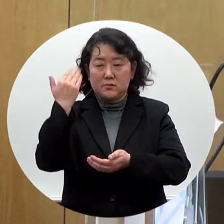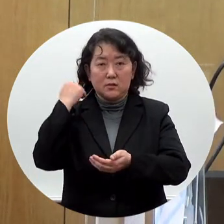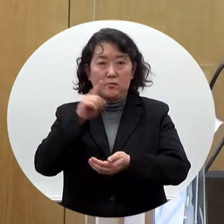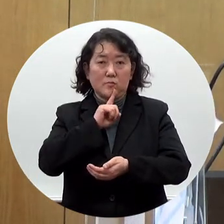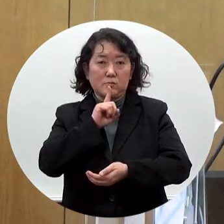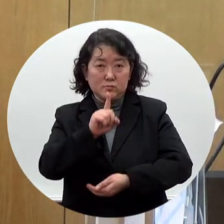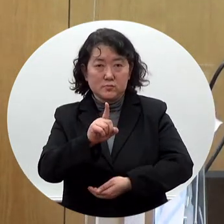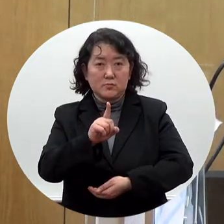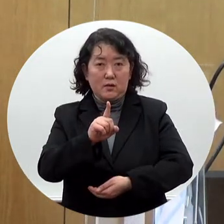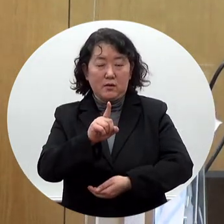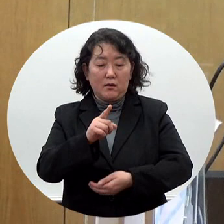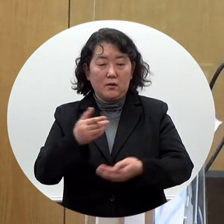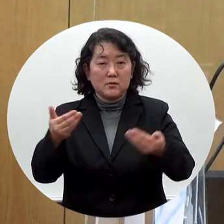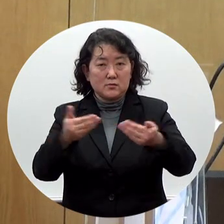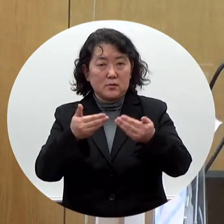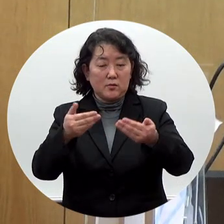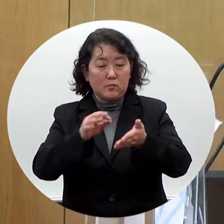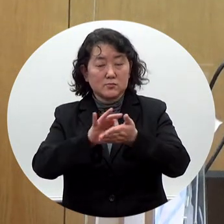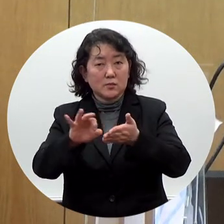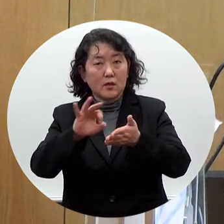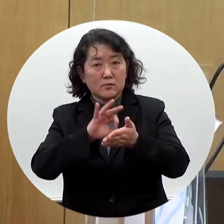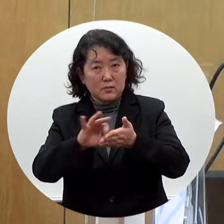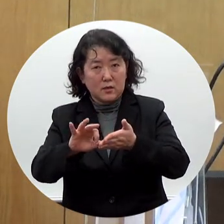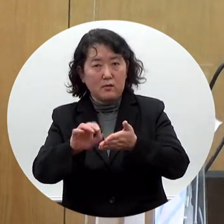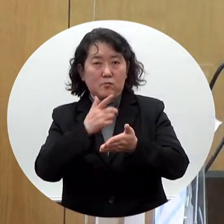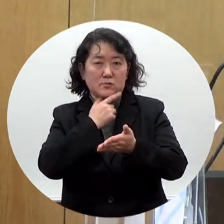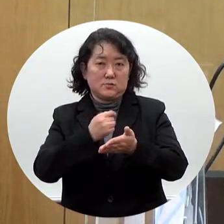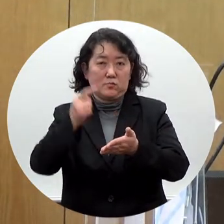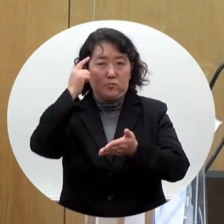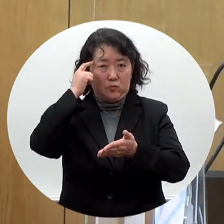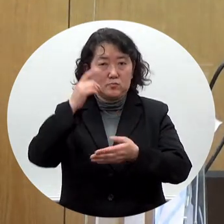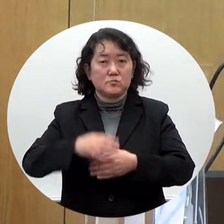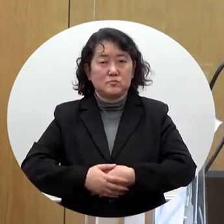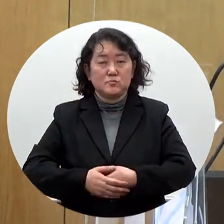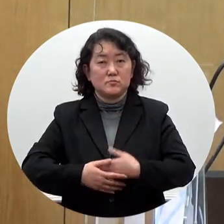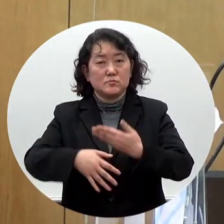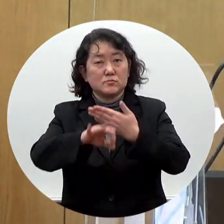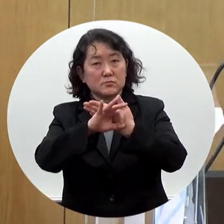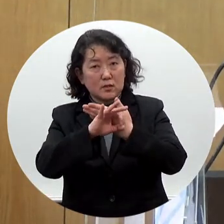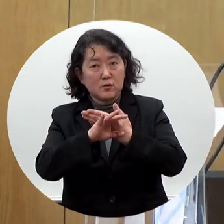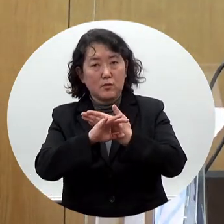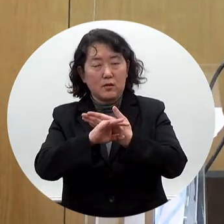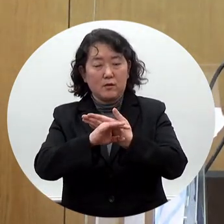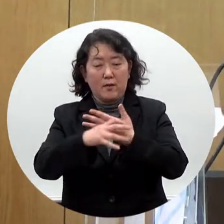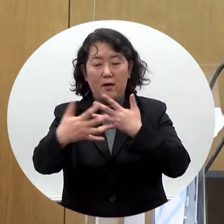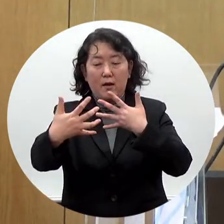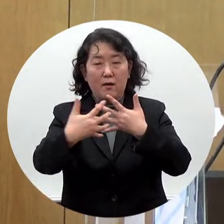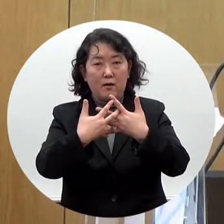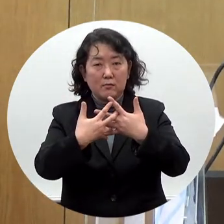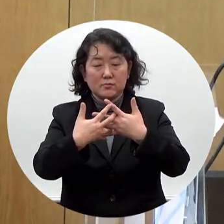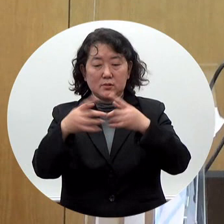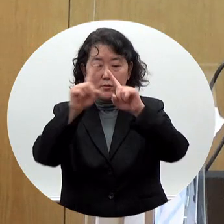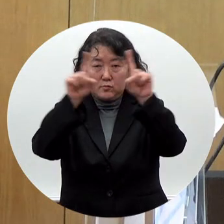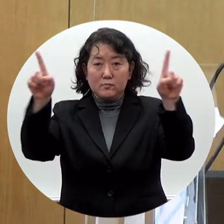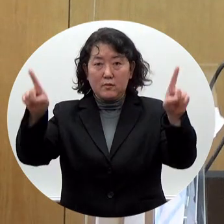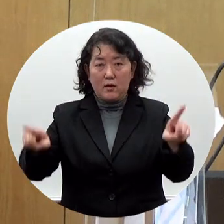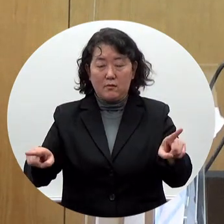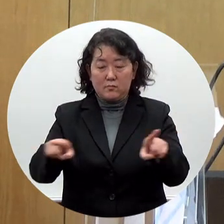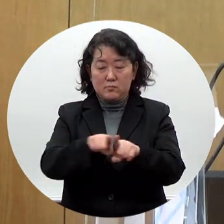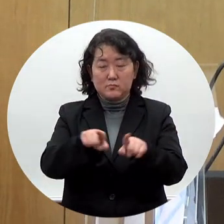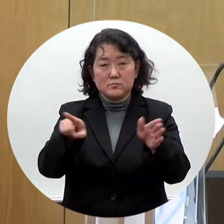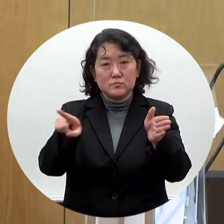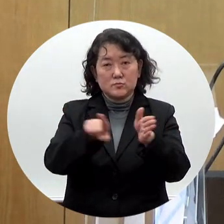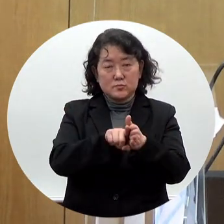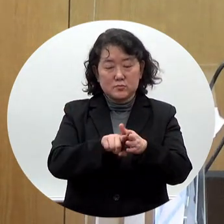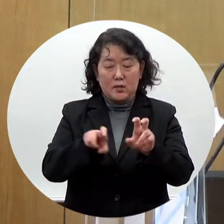申し上げましたような事業をご活用していただきたい。例えば、アクリル板の設置であったり、座席